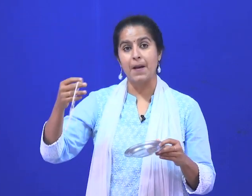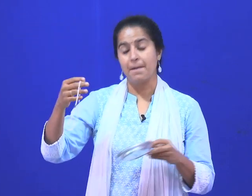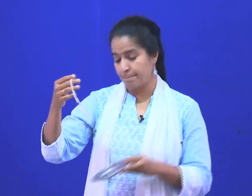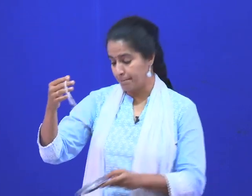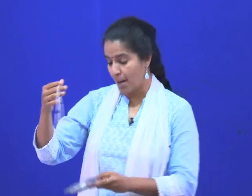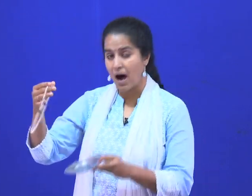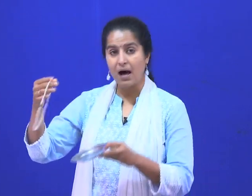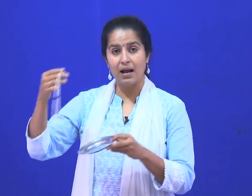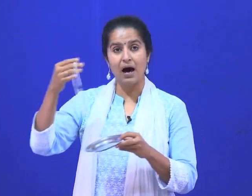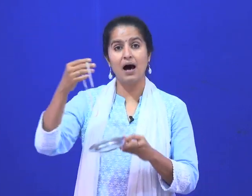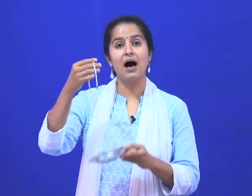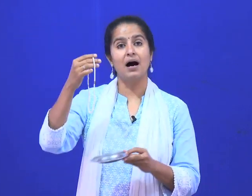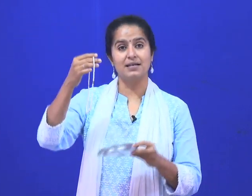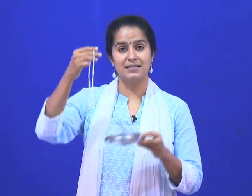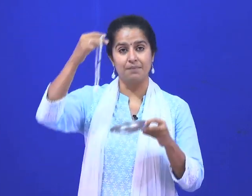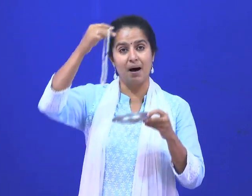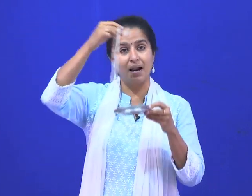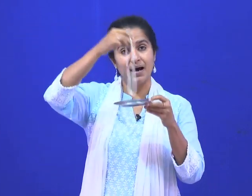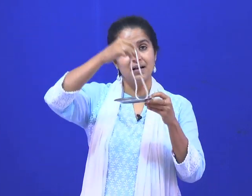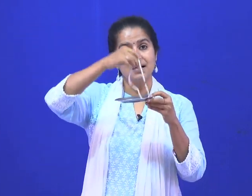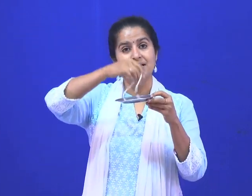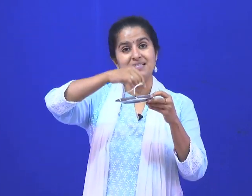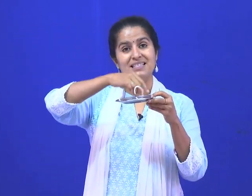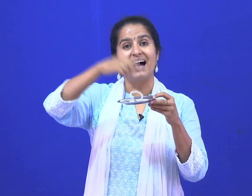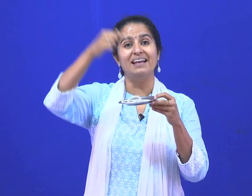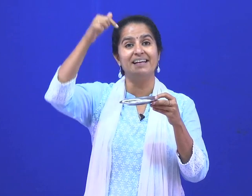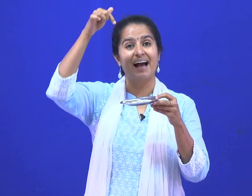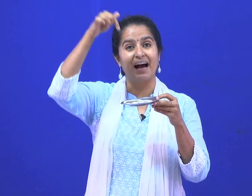asti, mala asti, mala